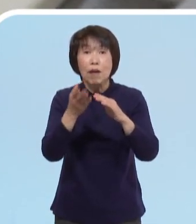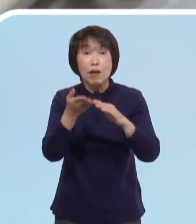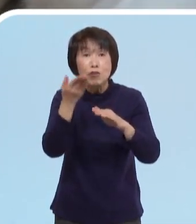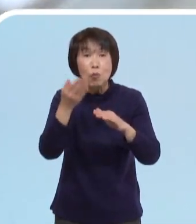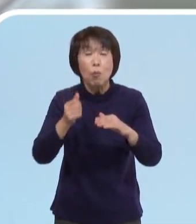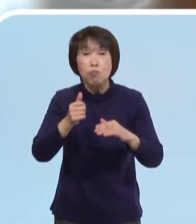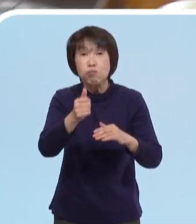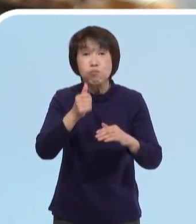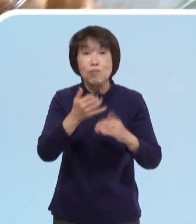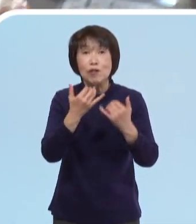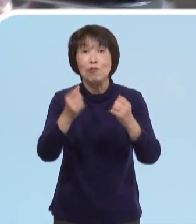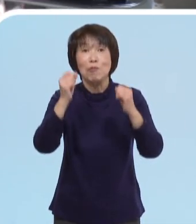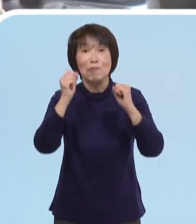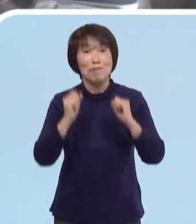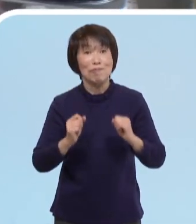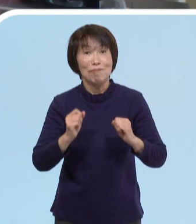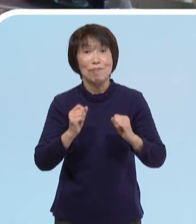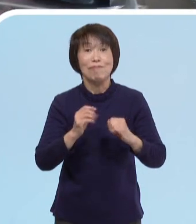ゃるそうです。